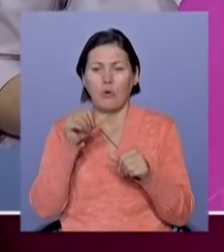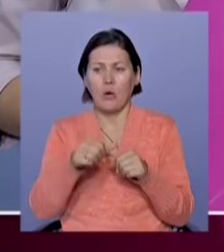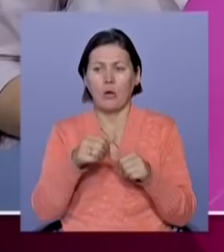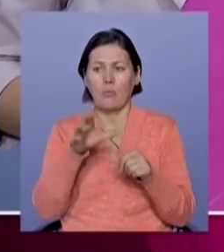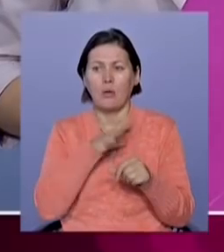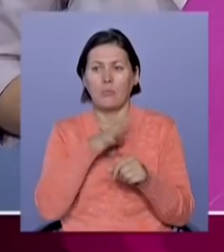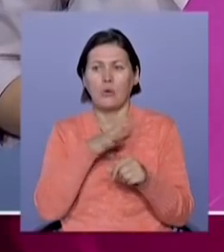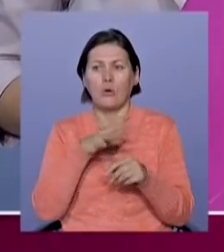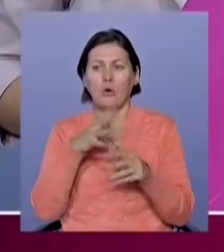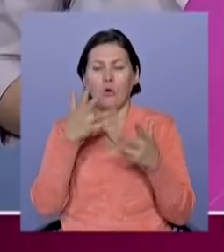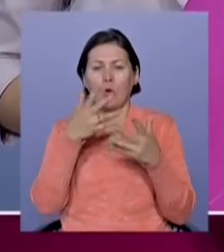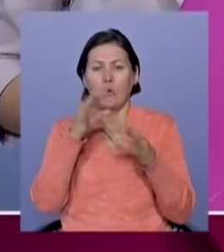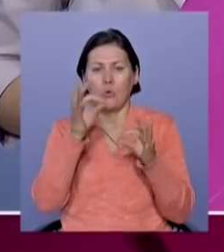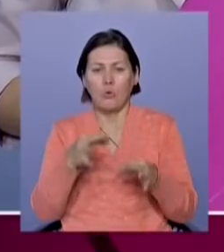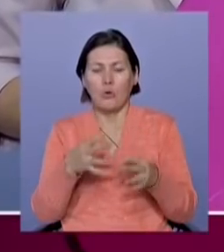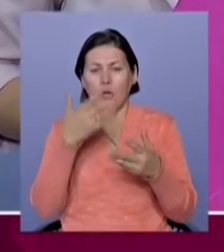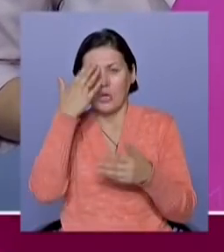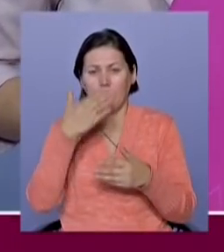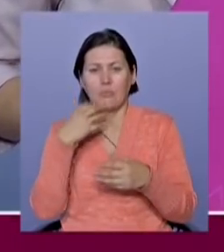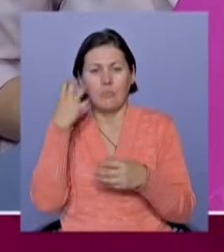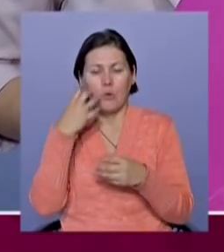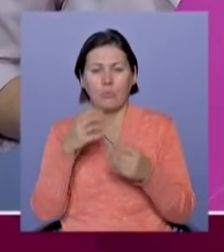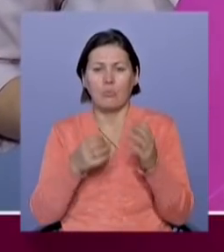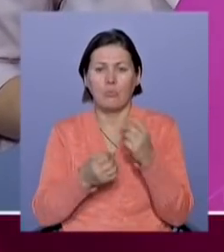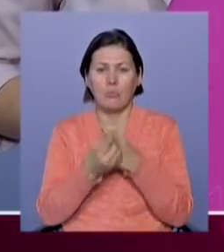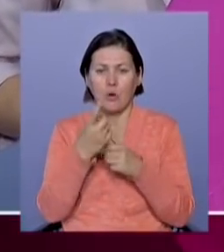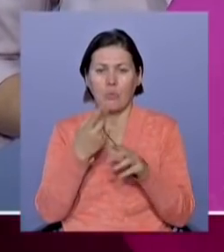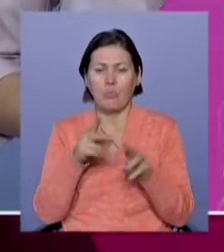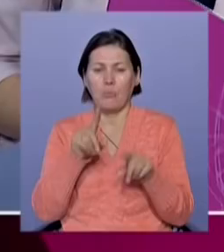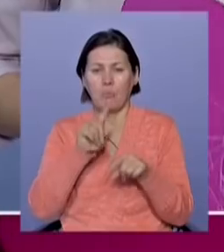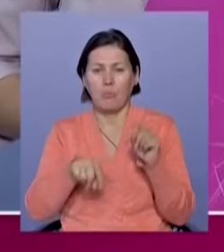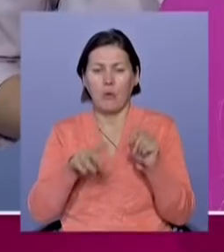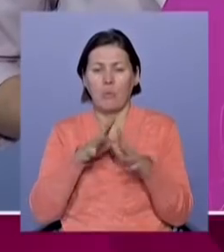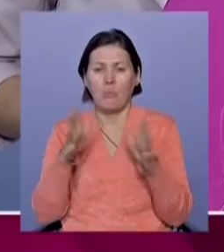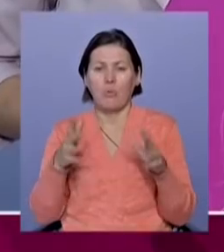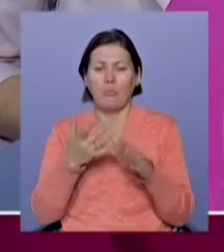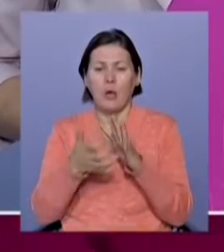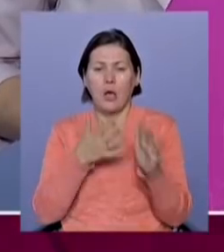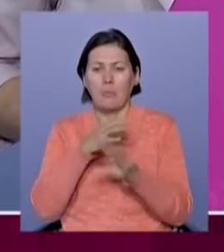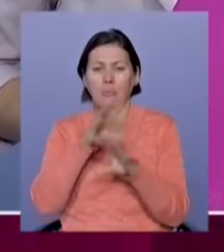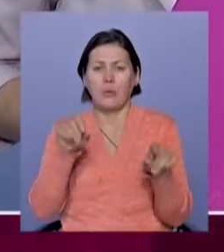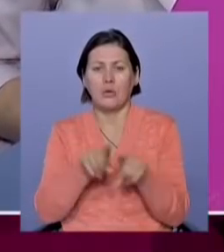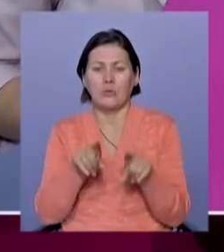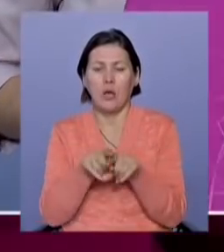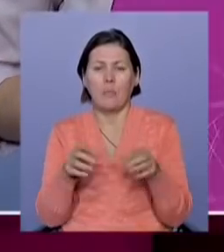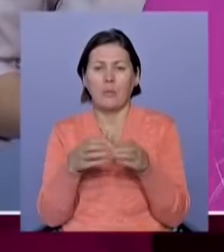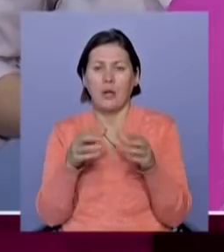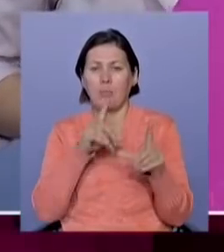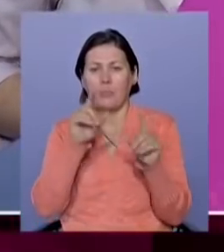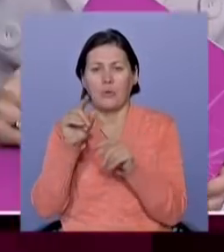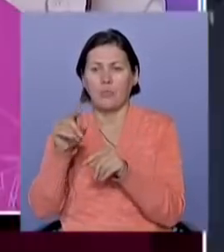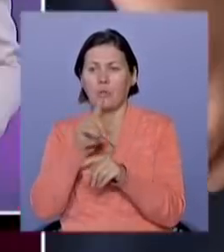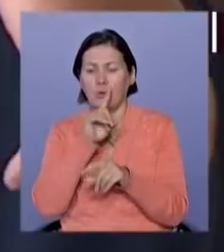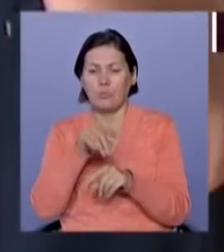күз-қыс мезгілінде, және жазда жеміс-жидектер шыққан кезеңде жиілейді дейді. Алайда шақырғандардың бәріне бірдей бригада жіберіле